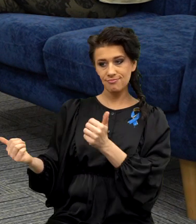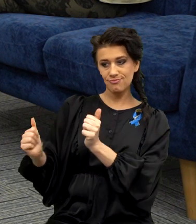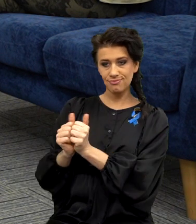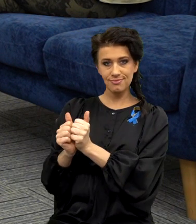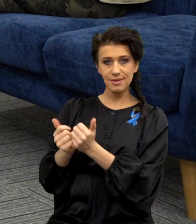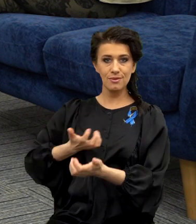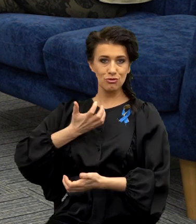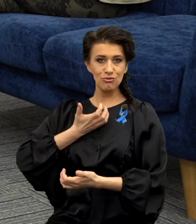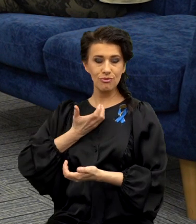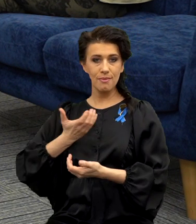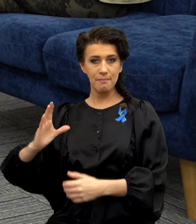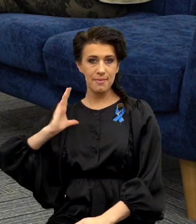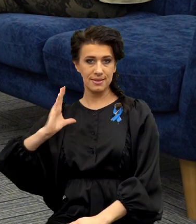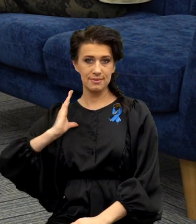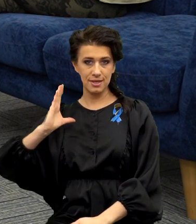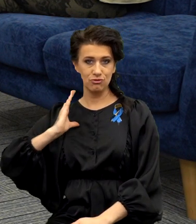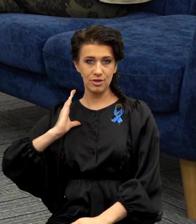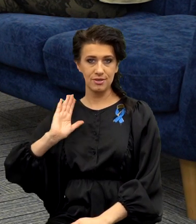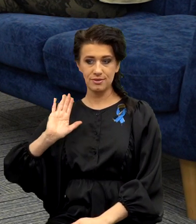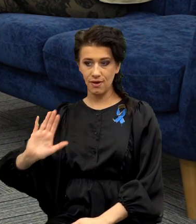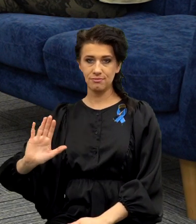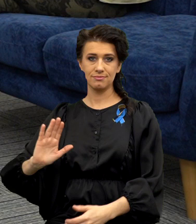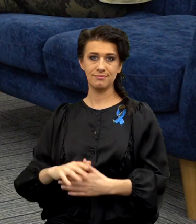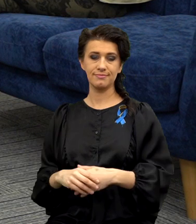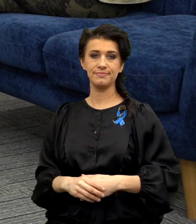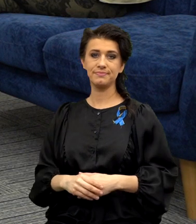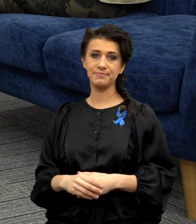budowanie poczucia bezpieczeństwa. Oczywiście. Czyli